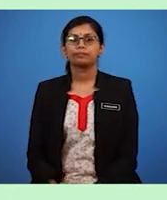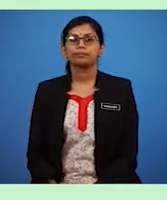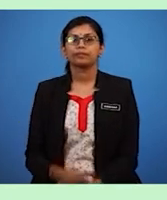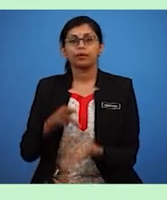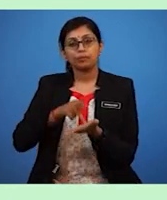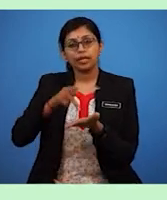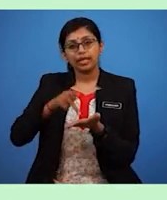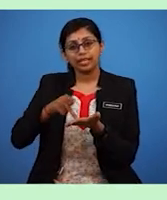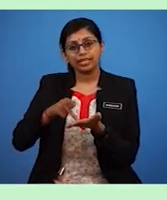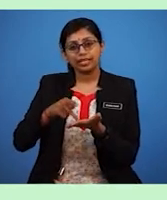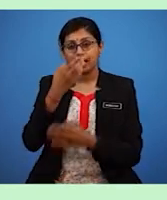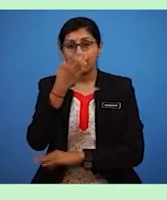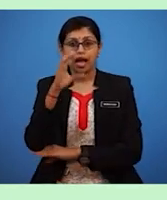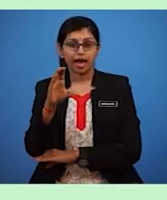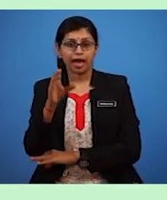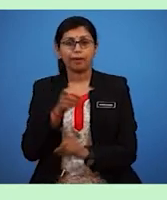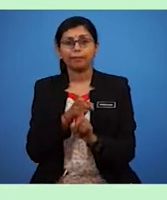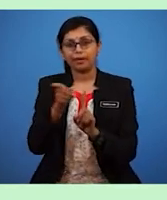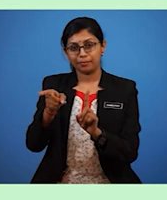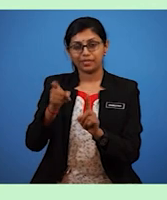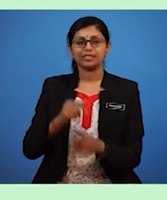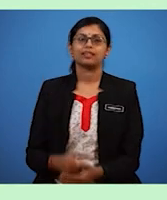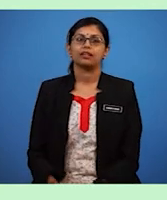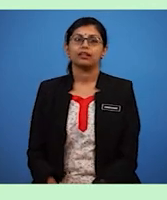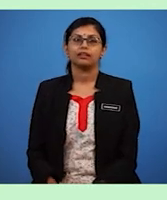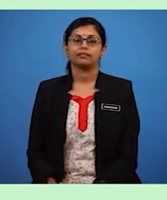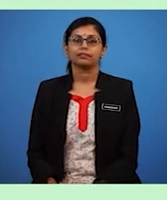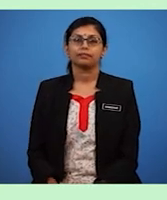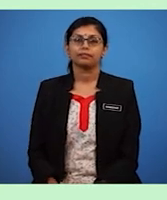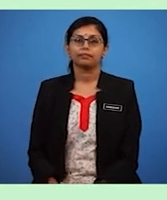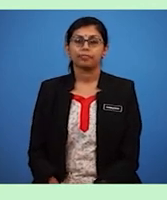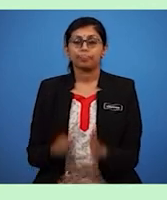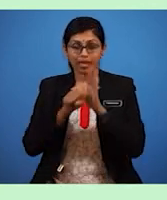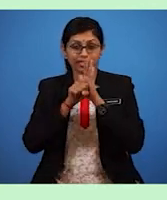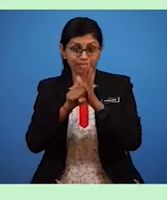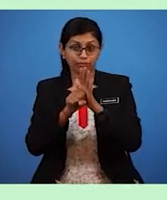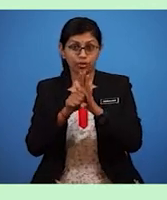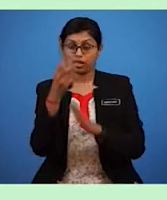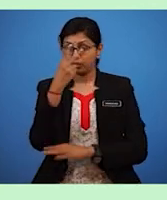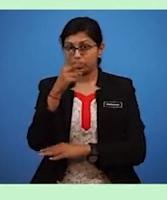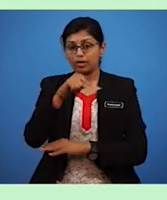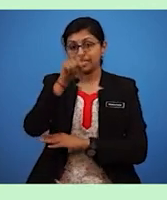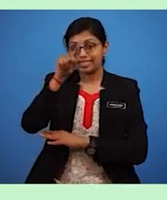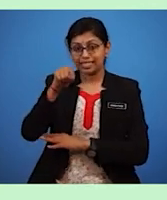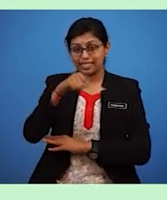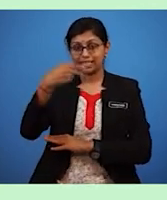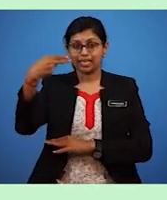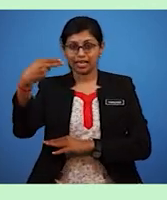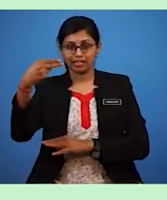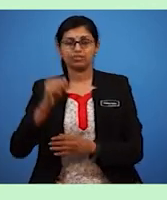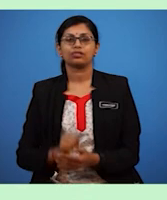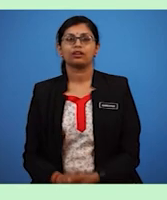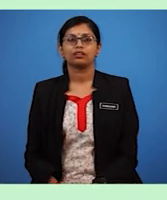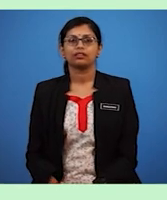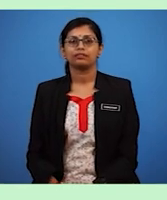untuk mendapatkan nilai haba penyesaran bagi tindak balas ini.